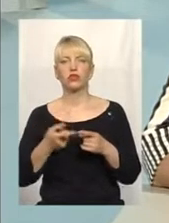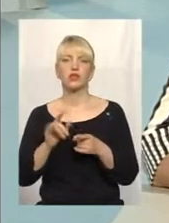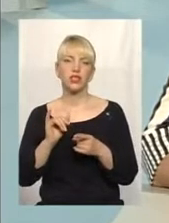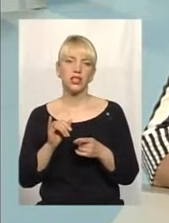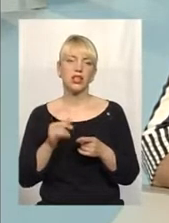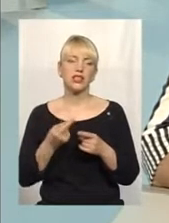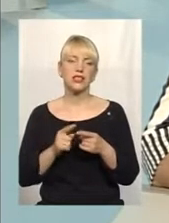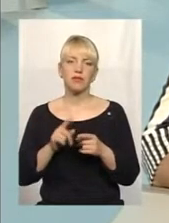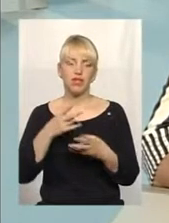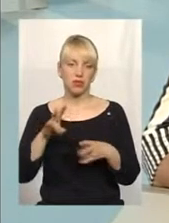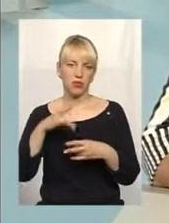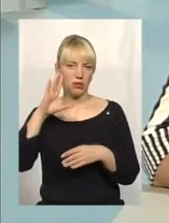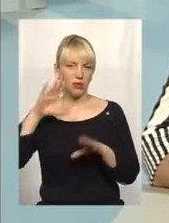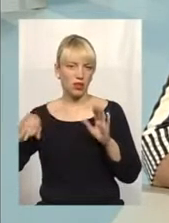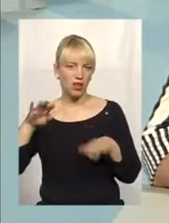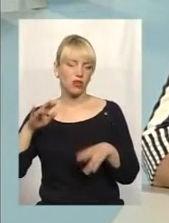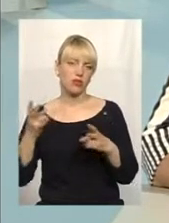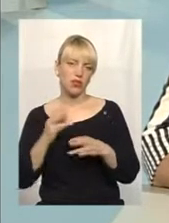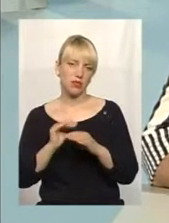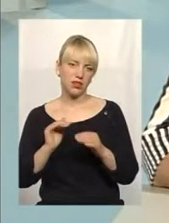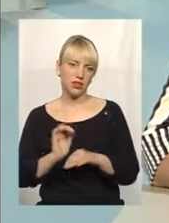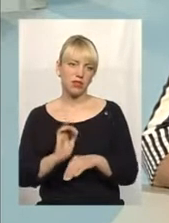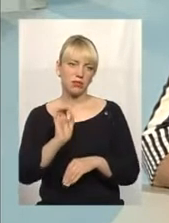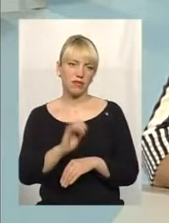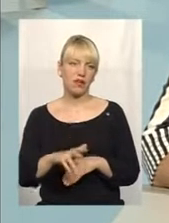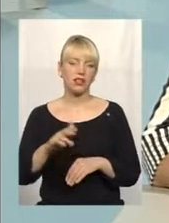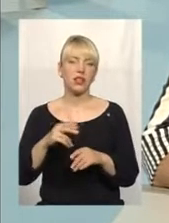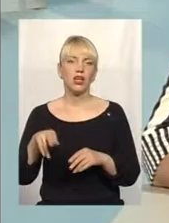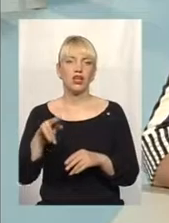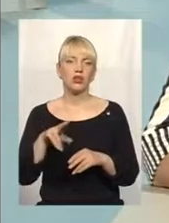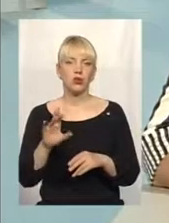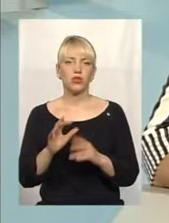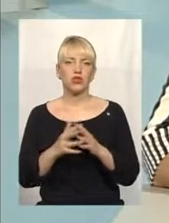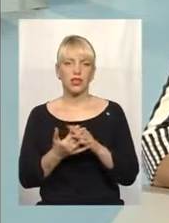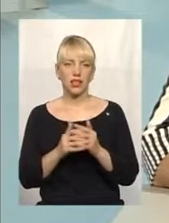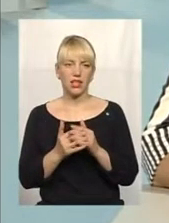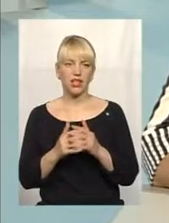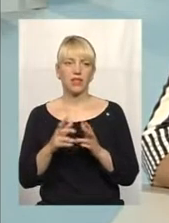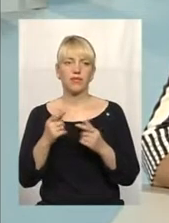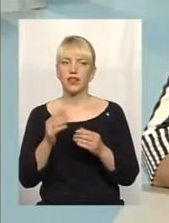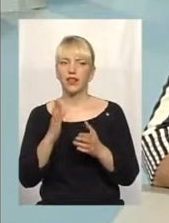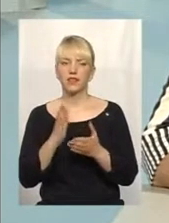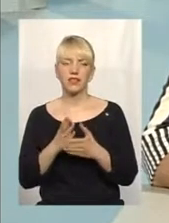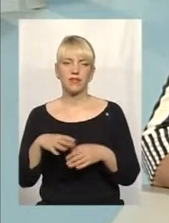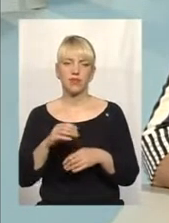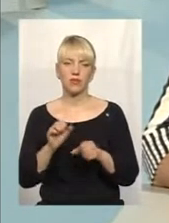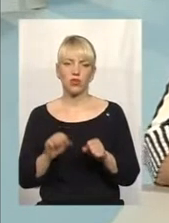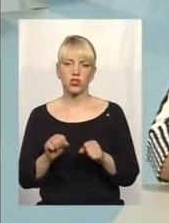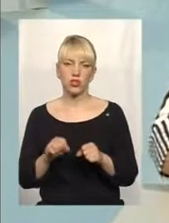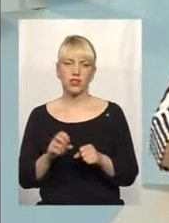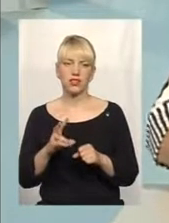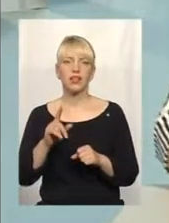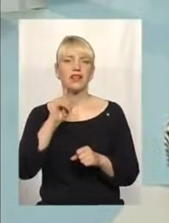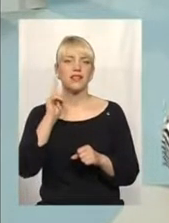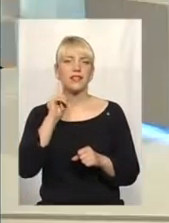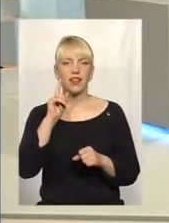також цим не можна нехтувати. Також дітей потрібно відправляти, якщо є така можливість, сільську місцевість, де є вся можливість. На зелене море.